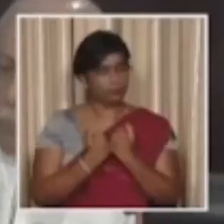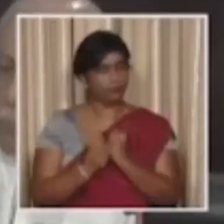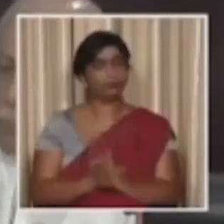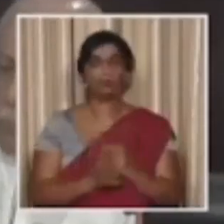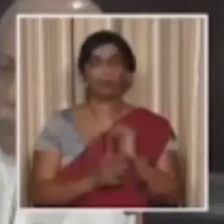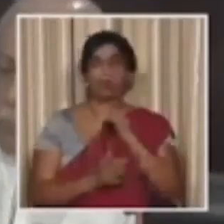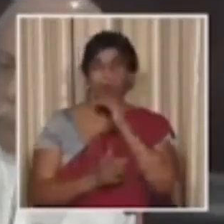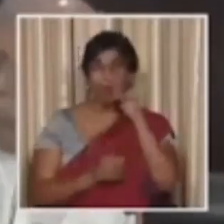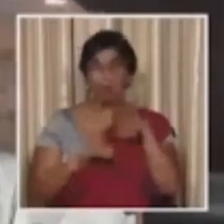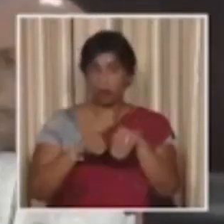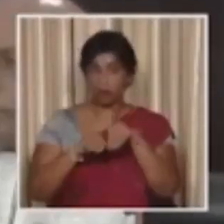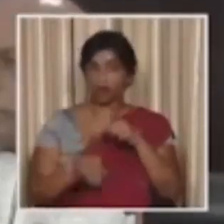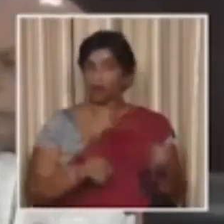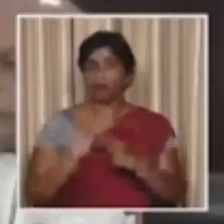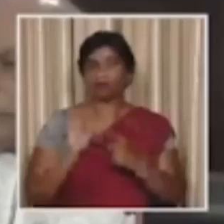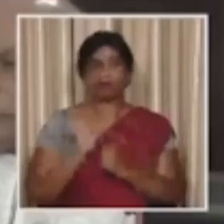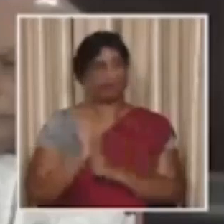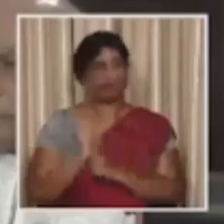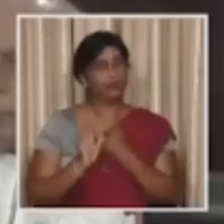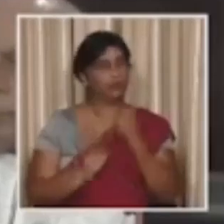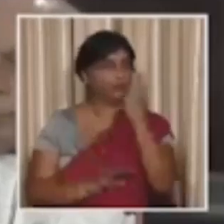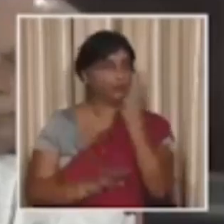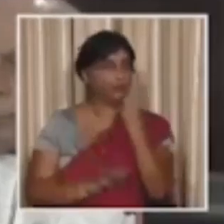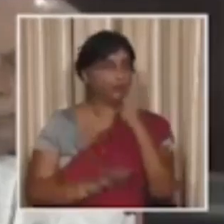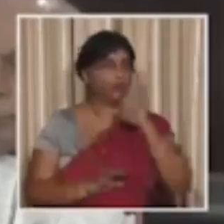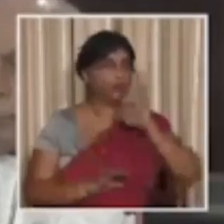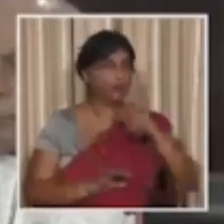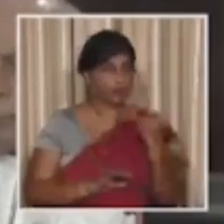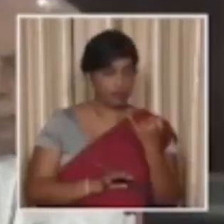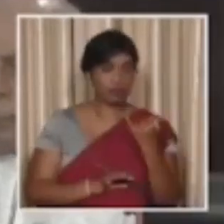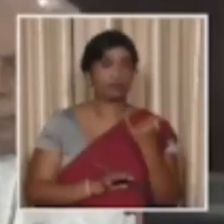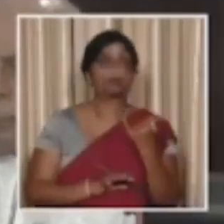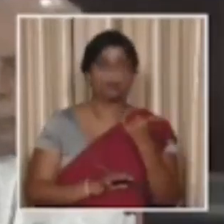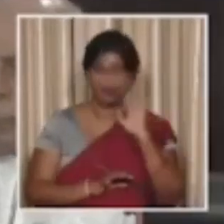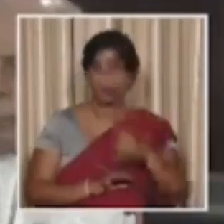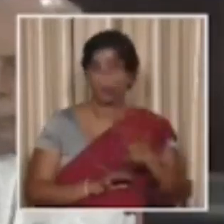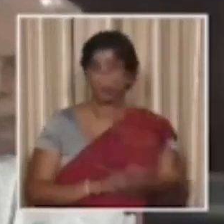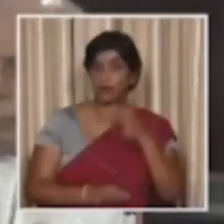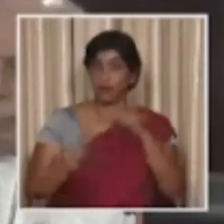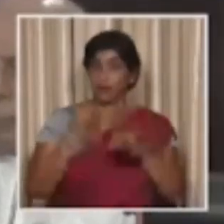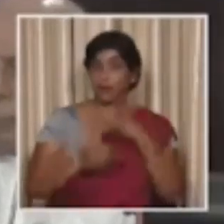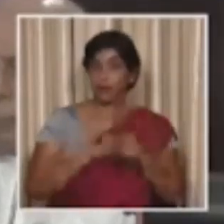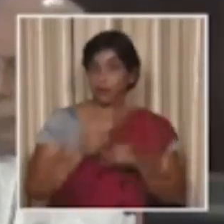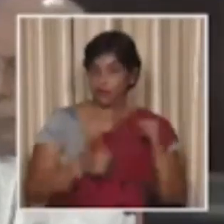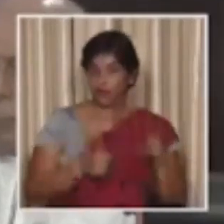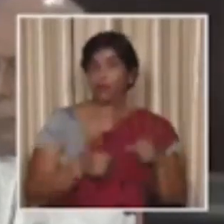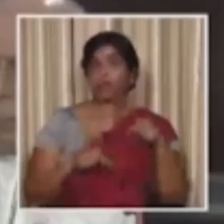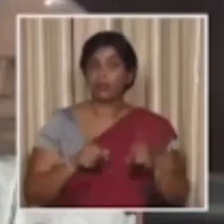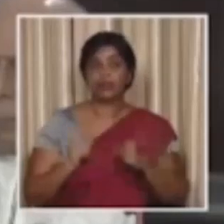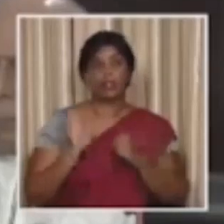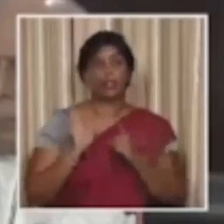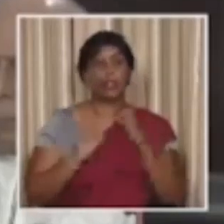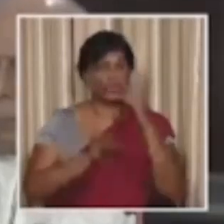තිබෙනවා අඹේවල ගොවිපළ දිනකට ලීටර් 1600ක් ව තිබුණු දෛනික කිරි නිෂ්පාදනයේ දැන්